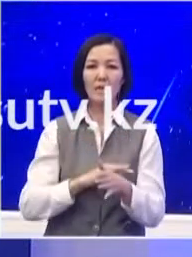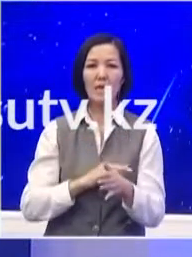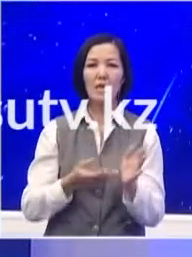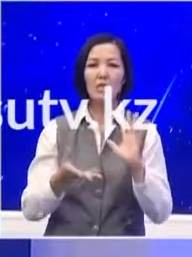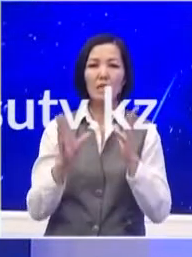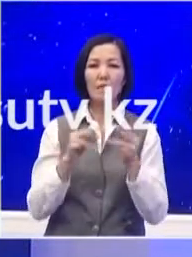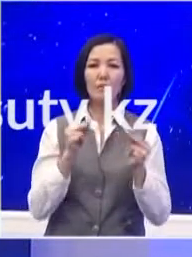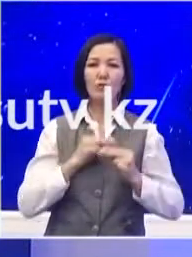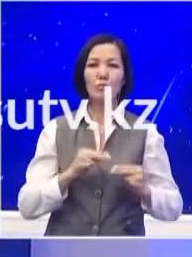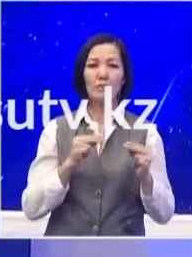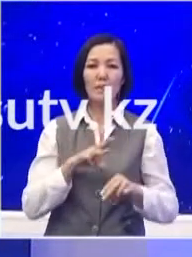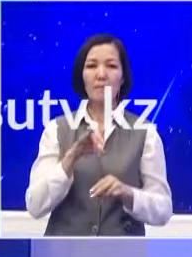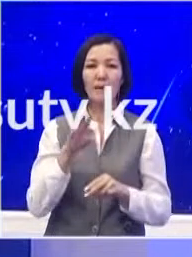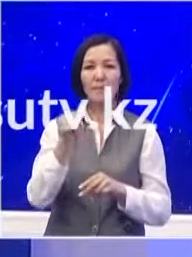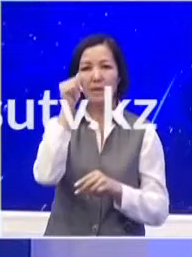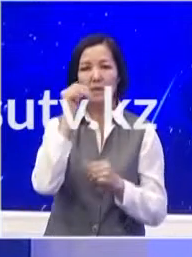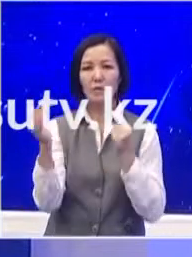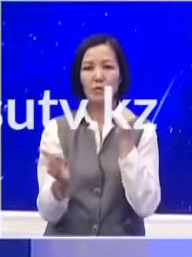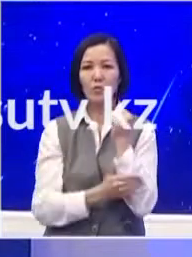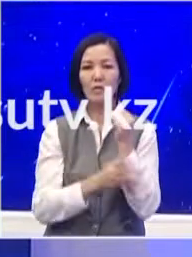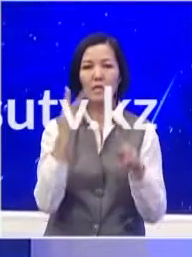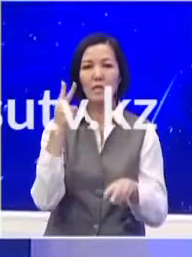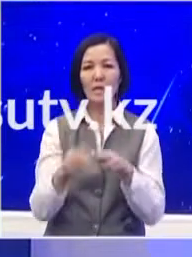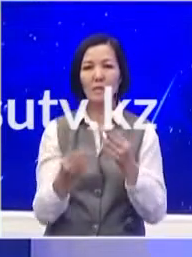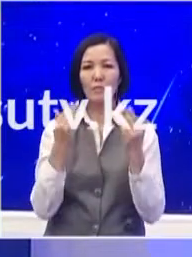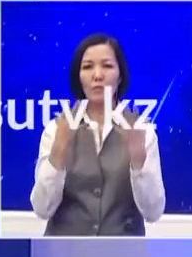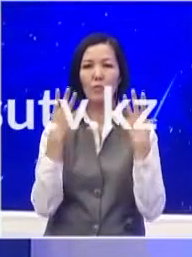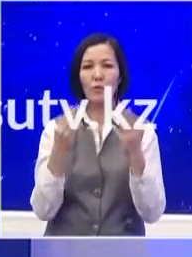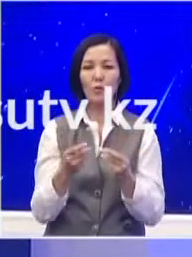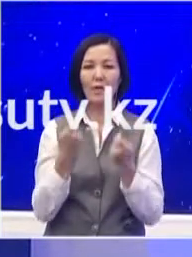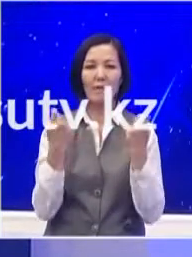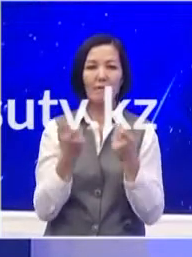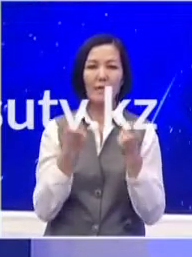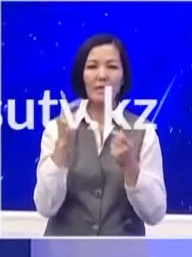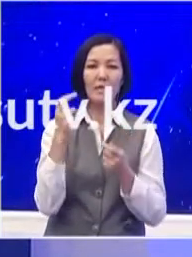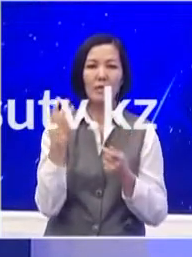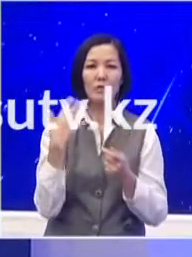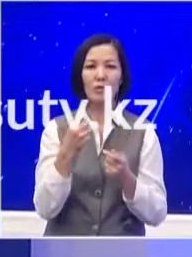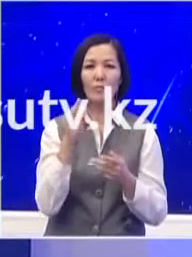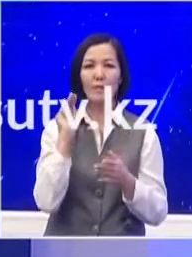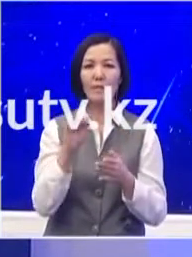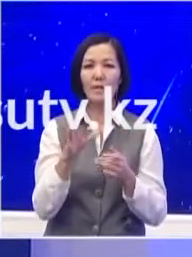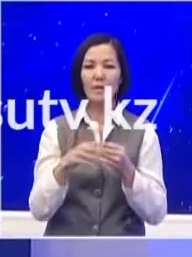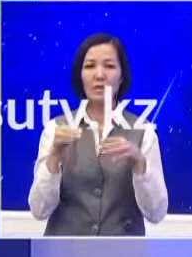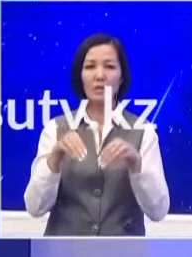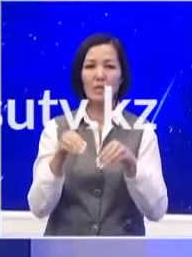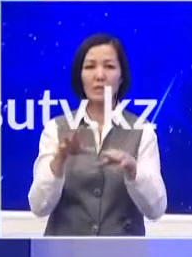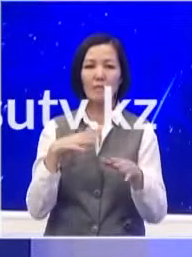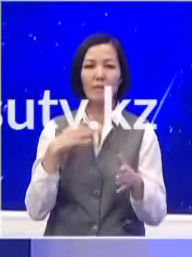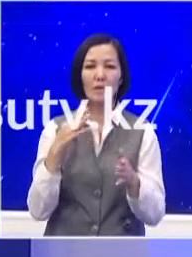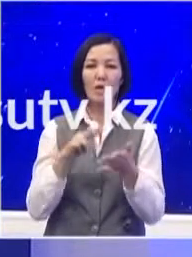ерілмек. Жалпы дала жұмыстары мамыр айының соңына дейін аяқталады. Бүгінгі күні дәнді дақылдар 251 мың гектар жерге себілді.